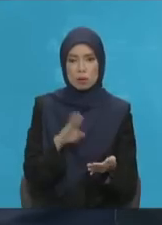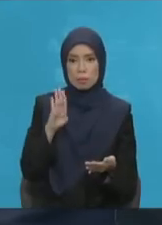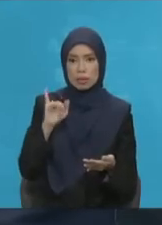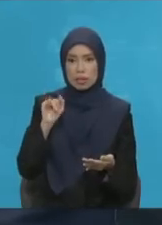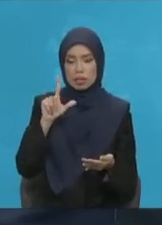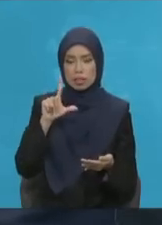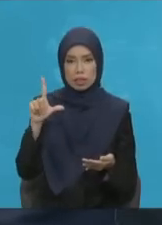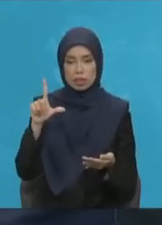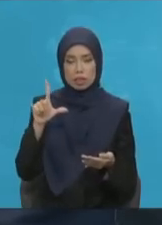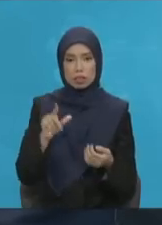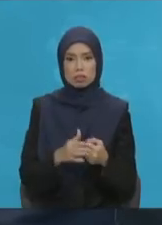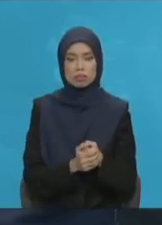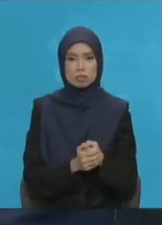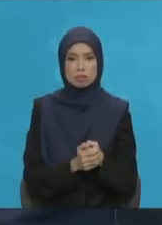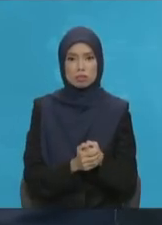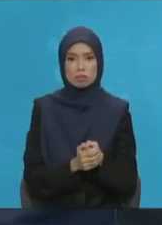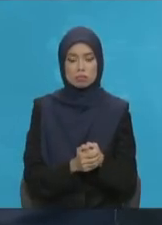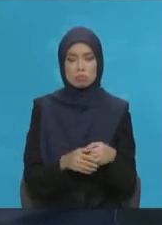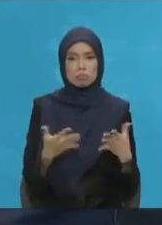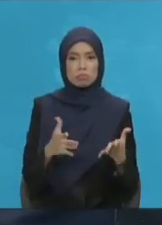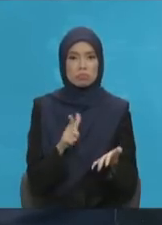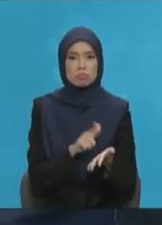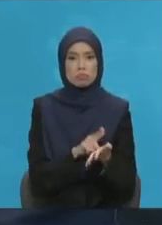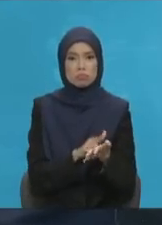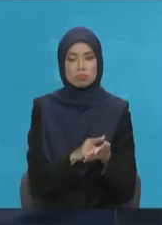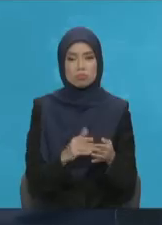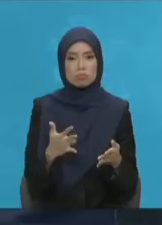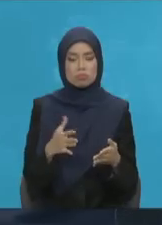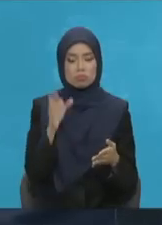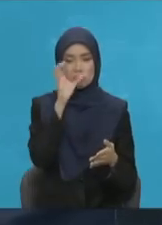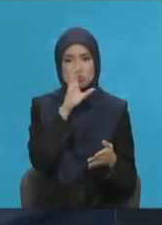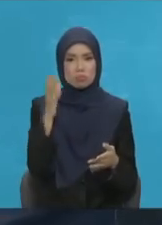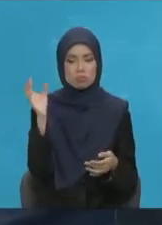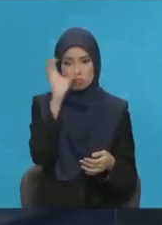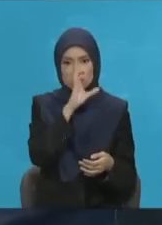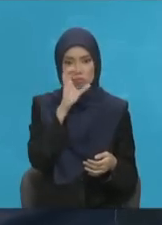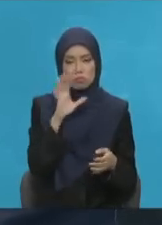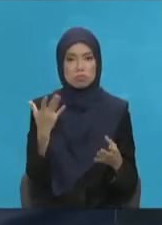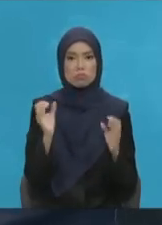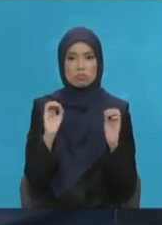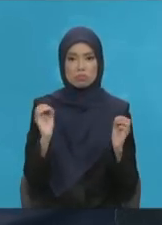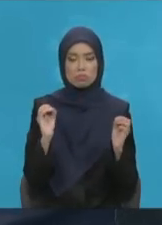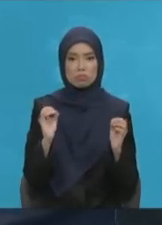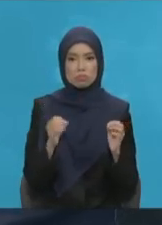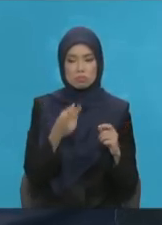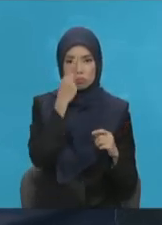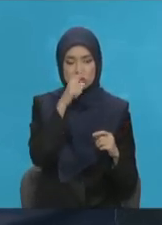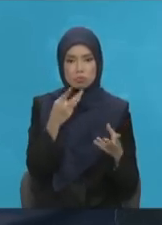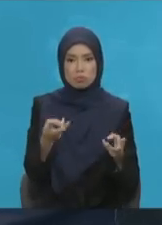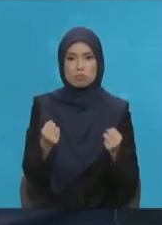sebagai Tanpa dokumen yang mencukupi untuk menuntut